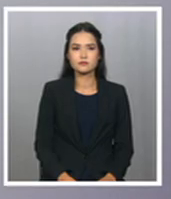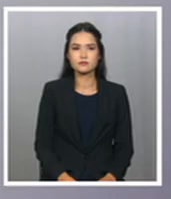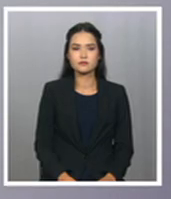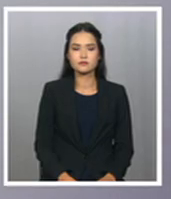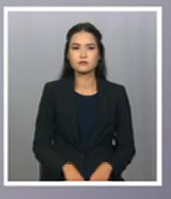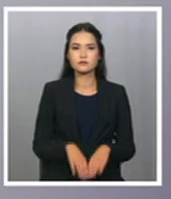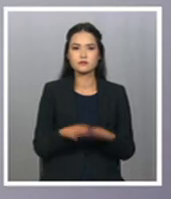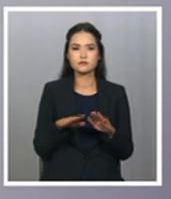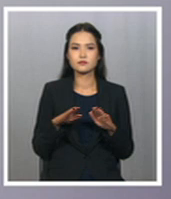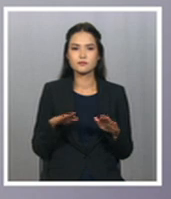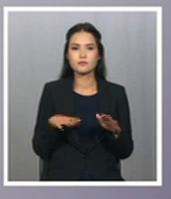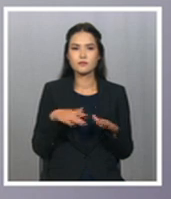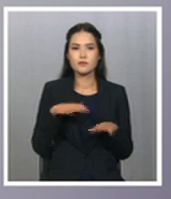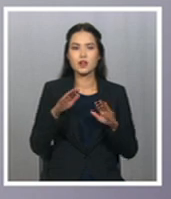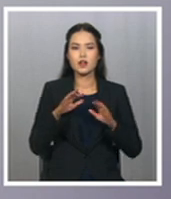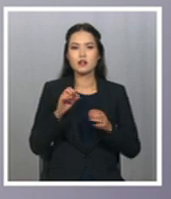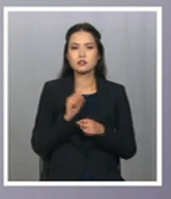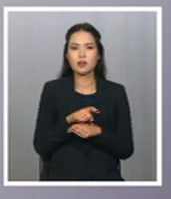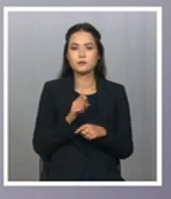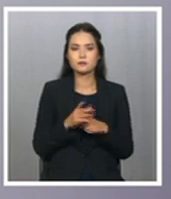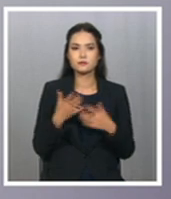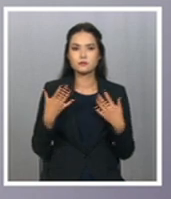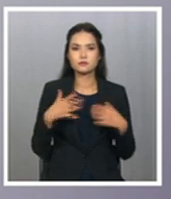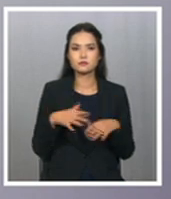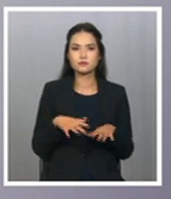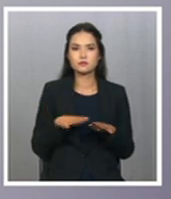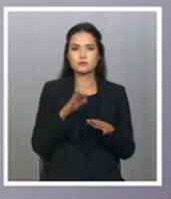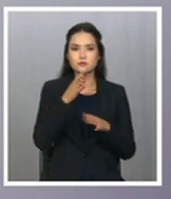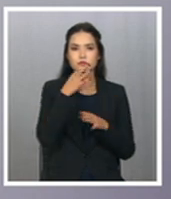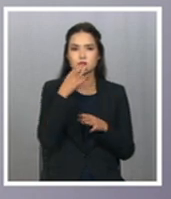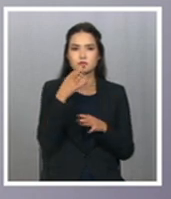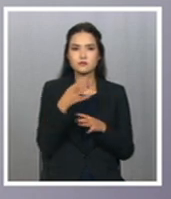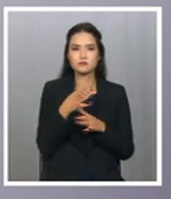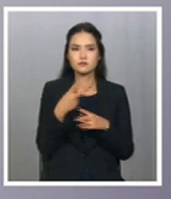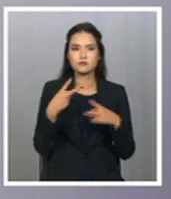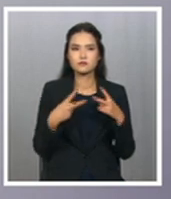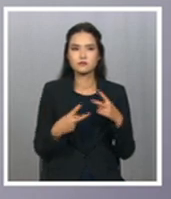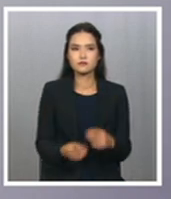Оқушылар, тапсырманы орындап болсаңыздар, жауабымен